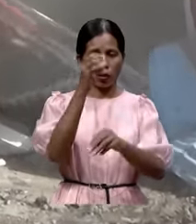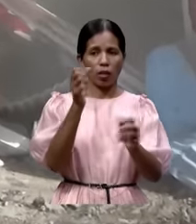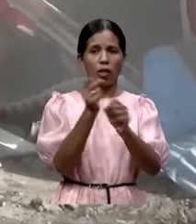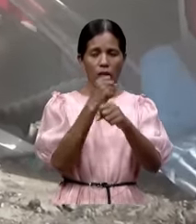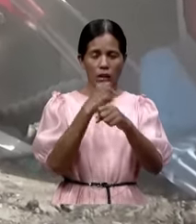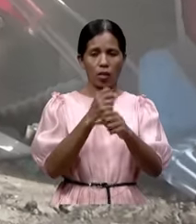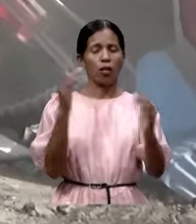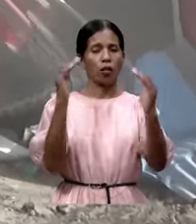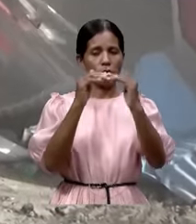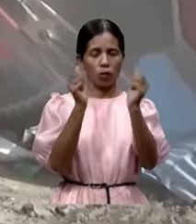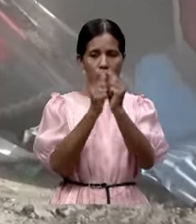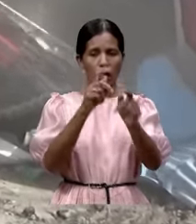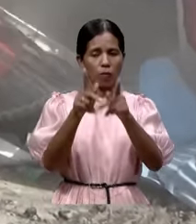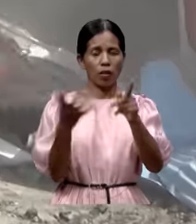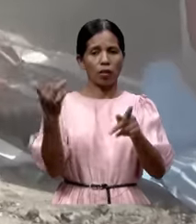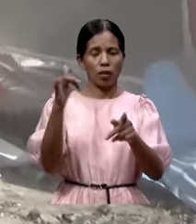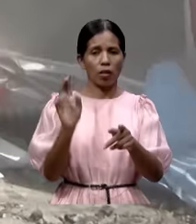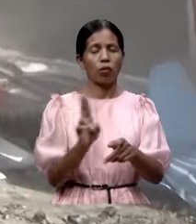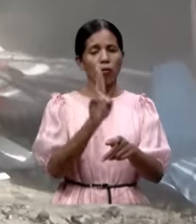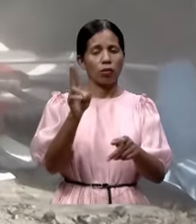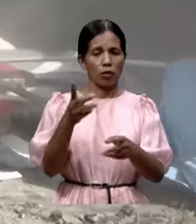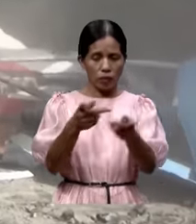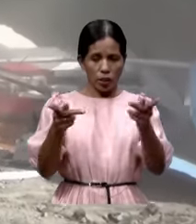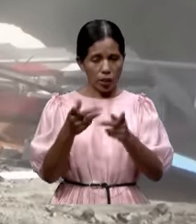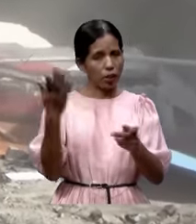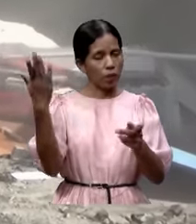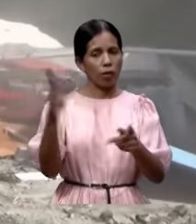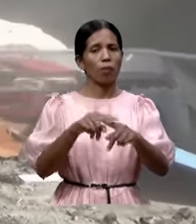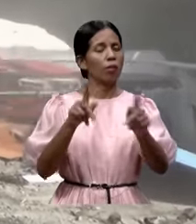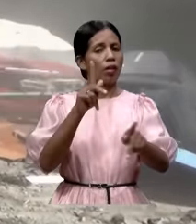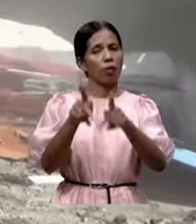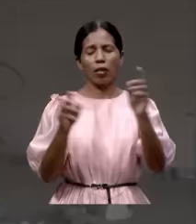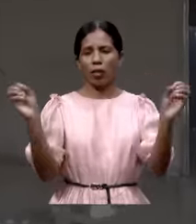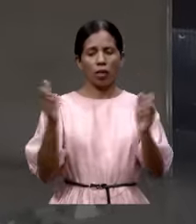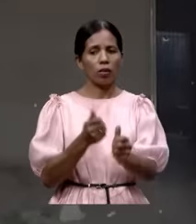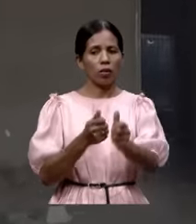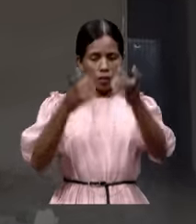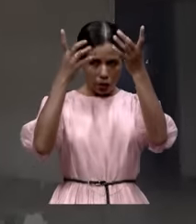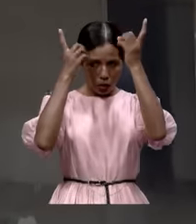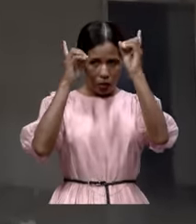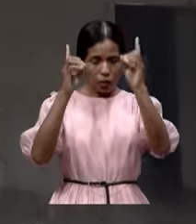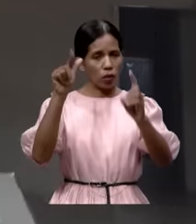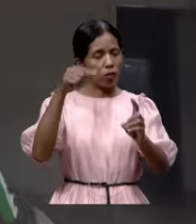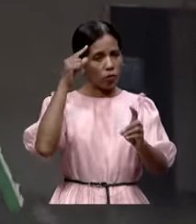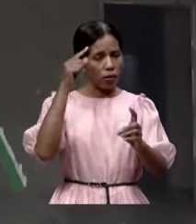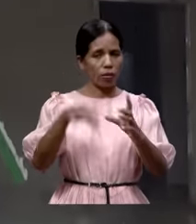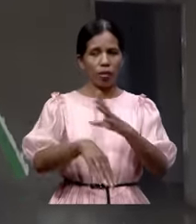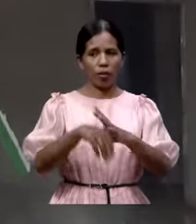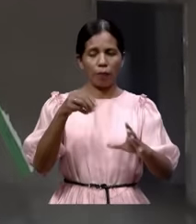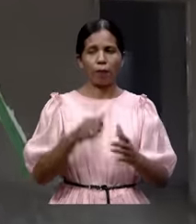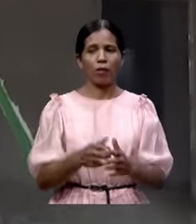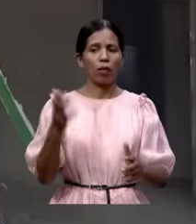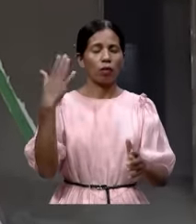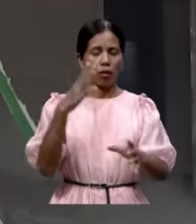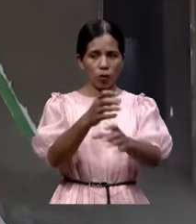na encontro ho komunidade afetado ba alargamento estrada ya fatil refere mebe komunidade la kumpri desi jaung nebe governo hasayona. Antes atau